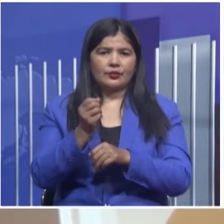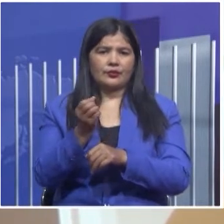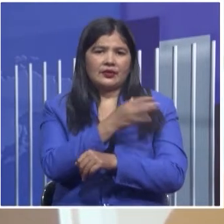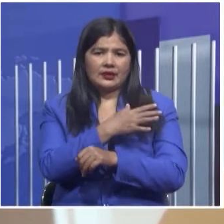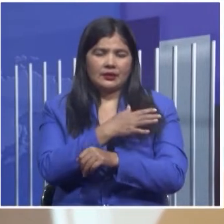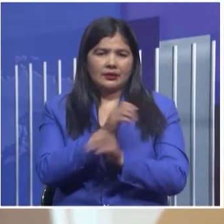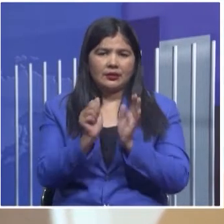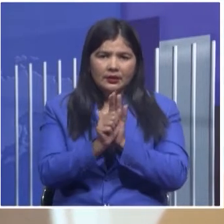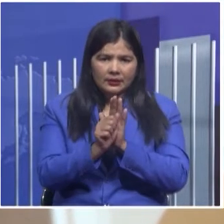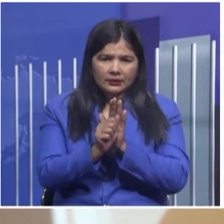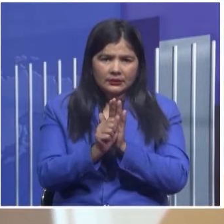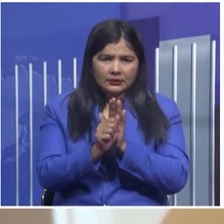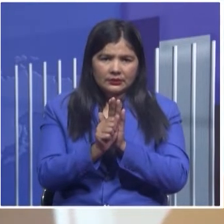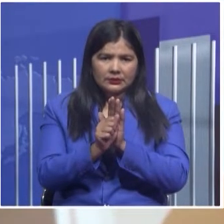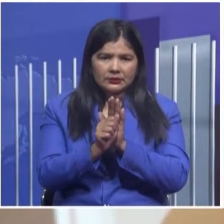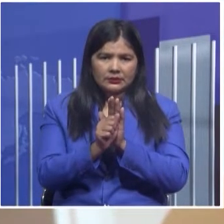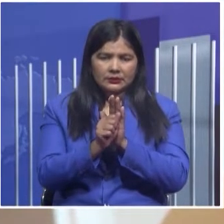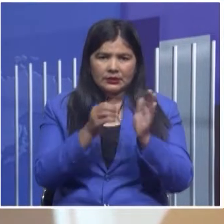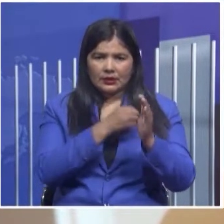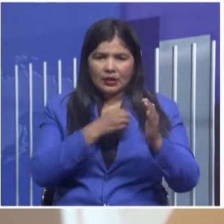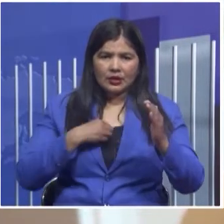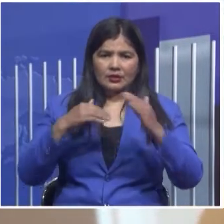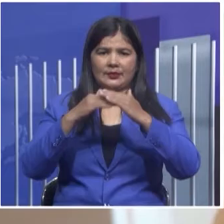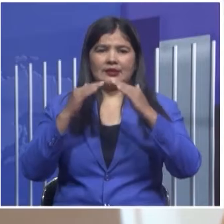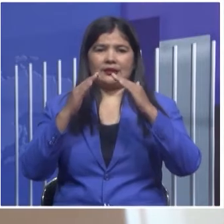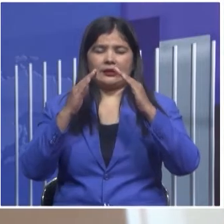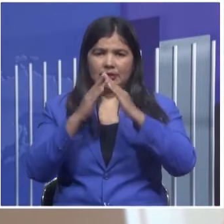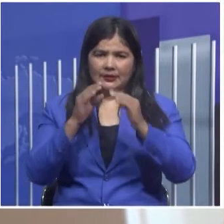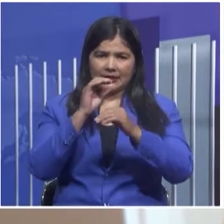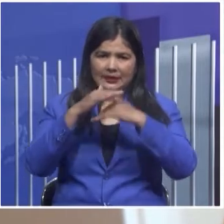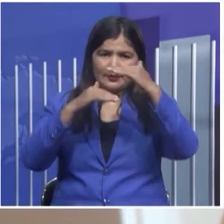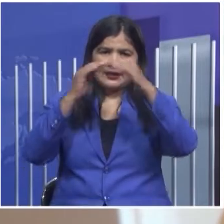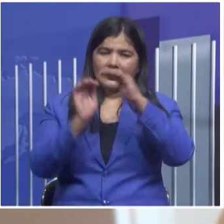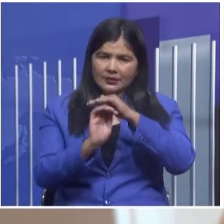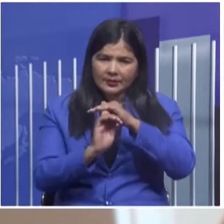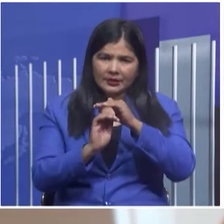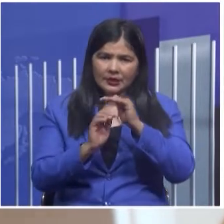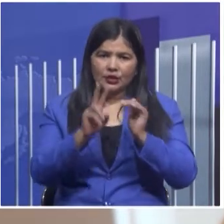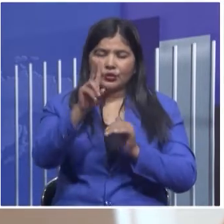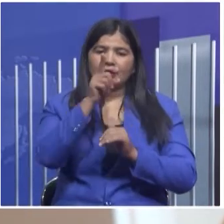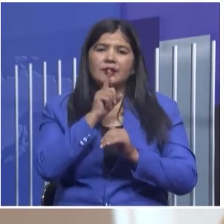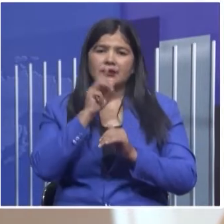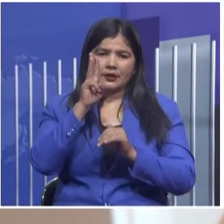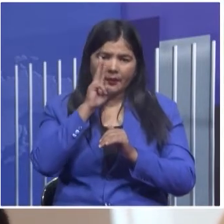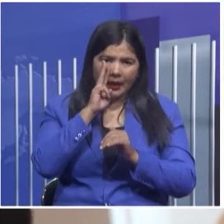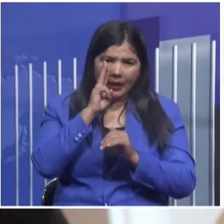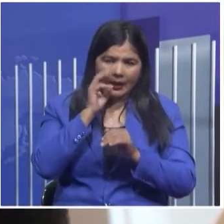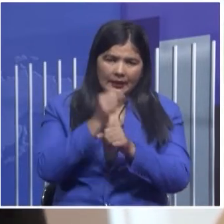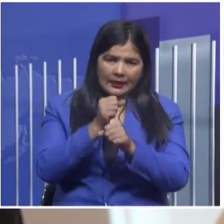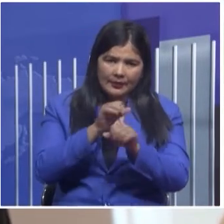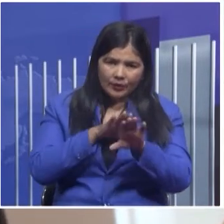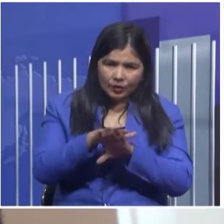गएर यस अस्पताल विकास समितिले यो विगत 2 वर्षमा यस अस्पतालभित्र गरेका